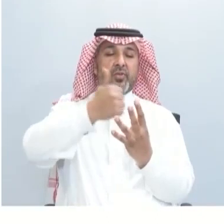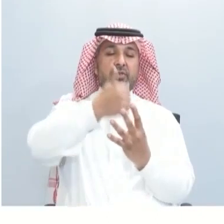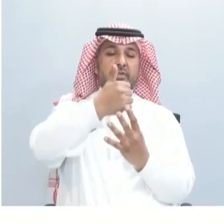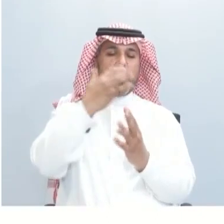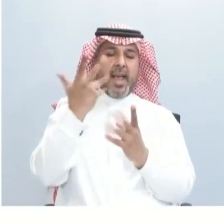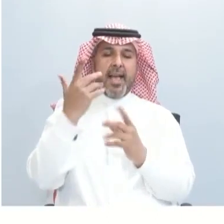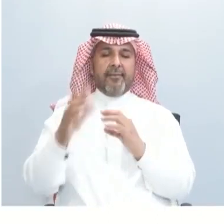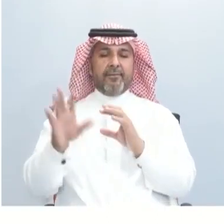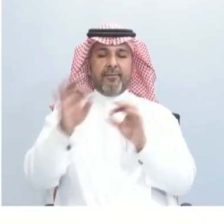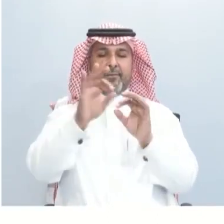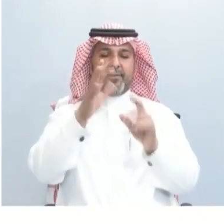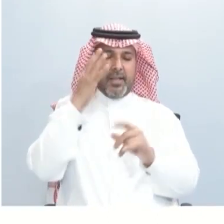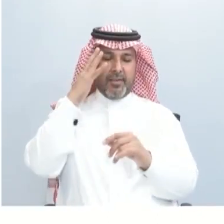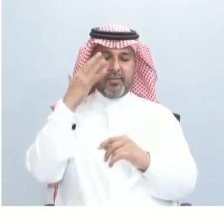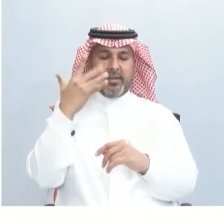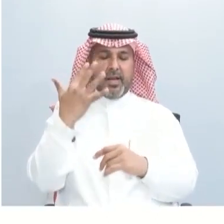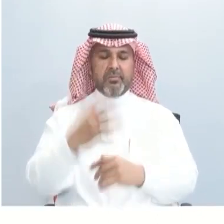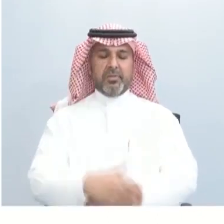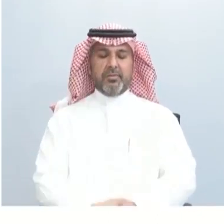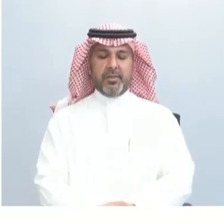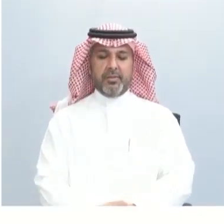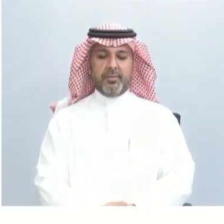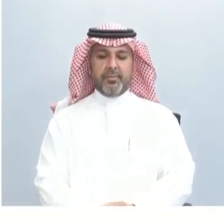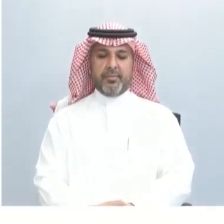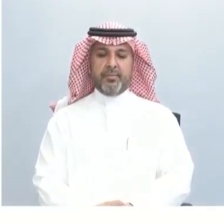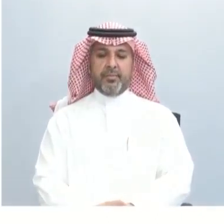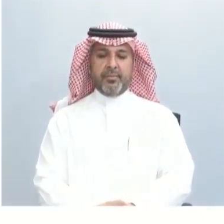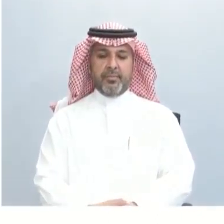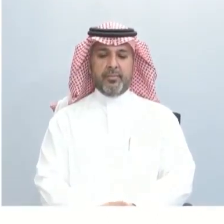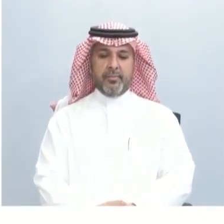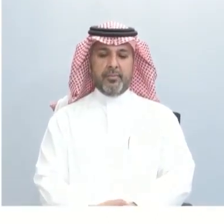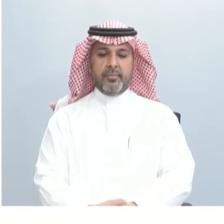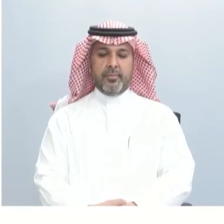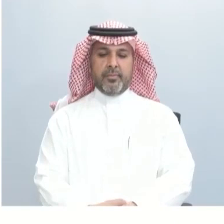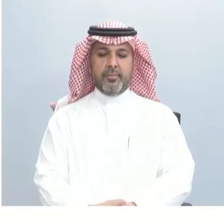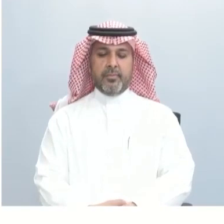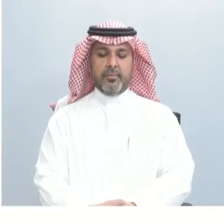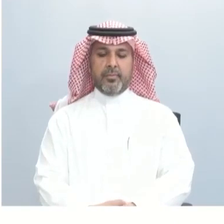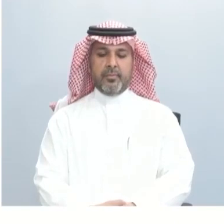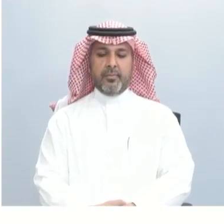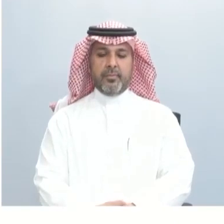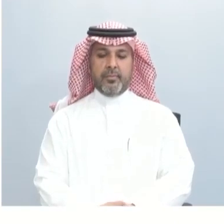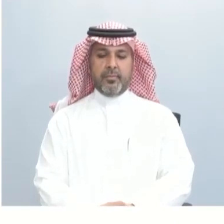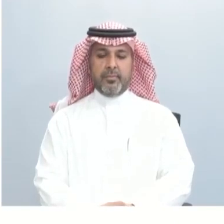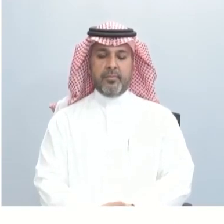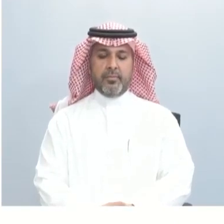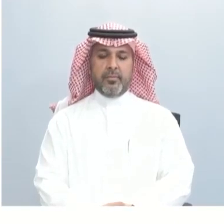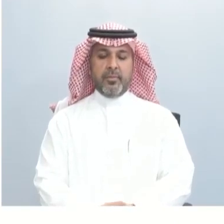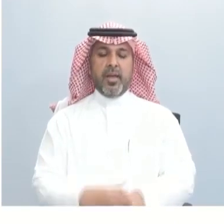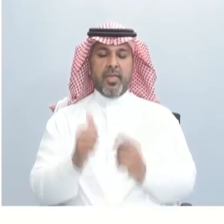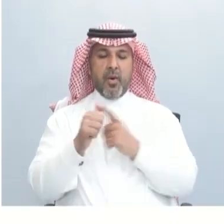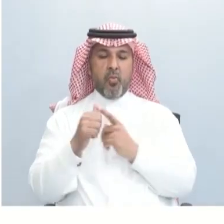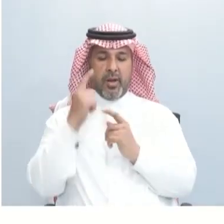اذا فاز في اربع مراحل عنده خمس طرق فقط الاولى والثانيه والثالثه والرابعه هذه الطريقه